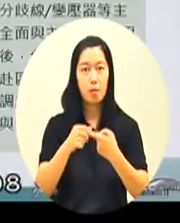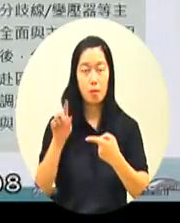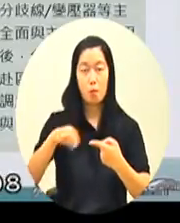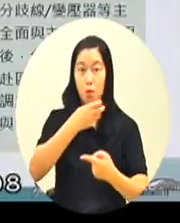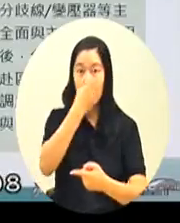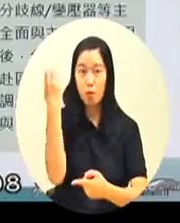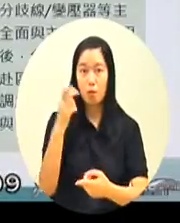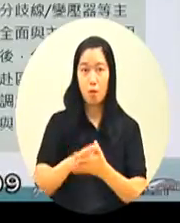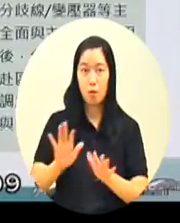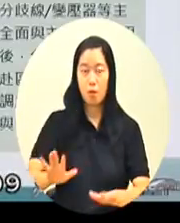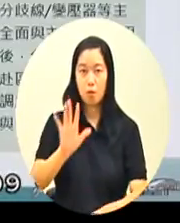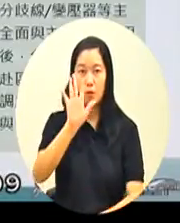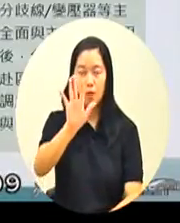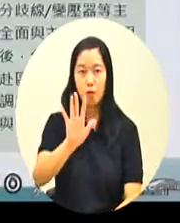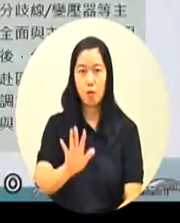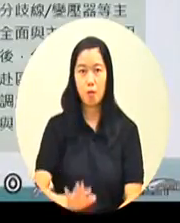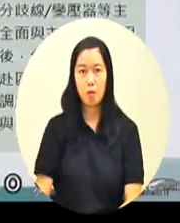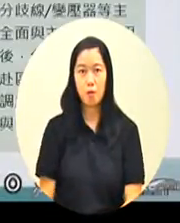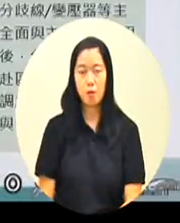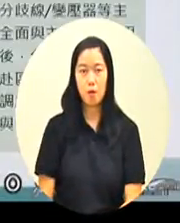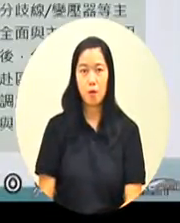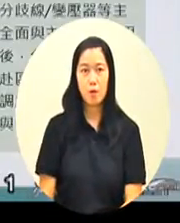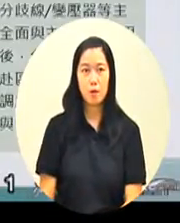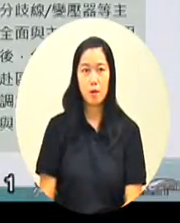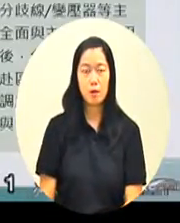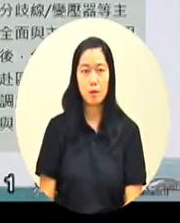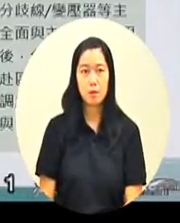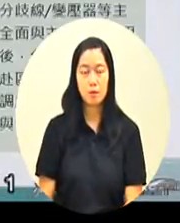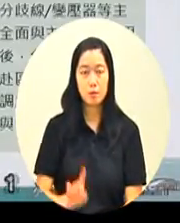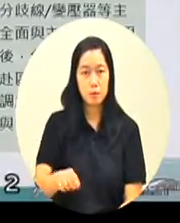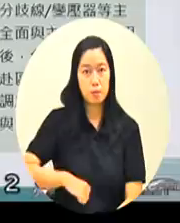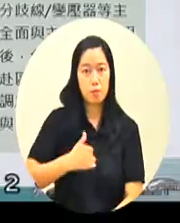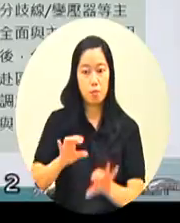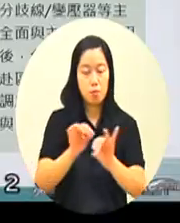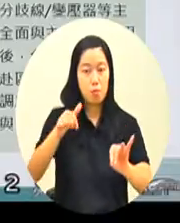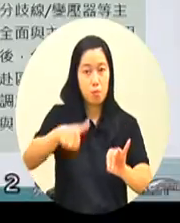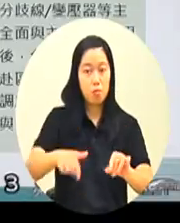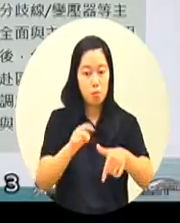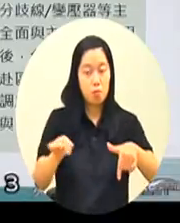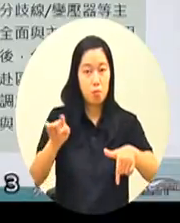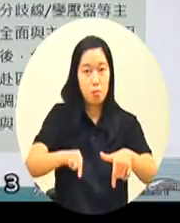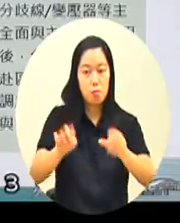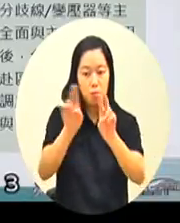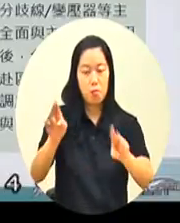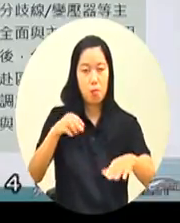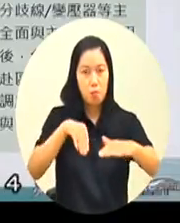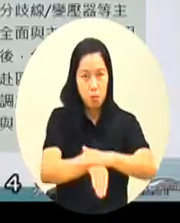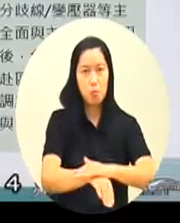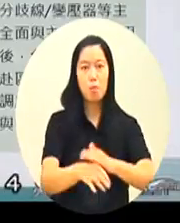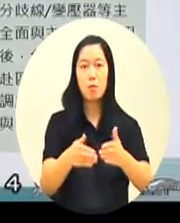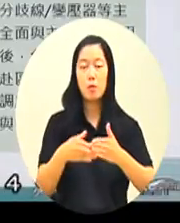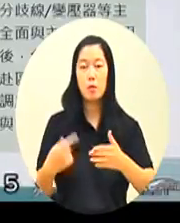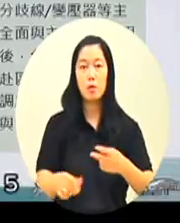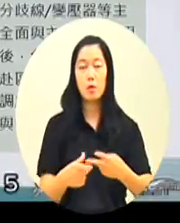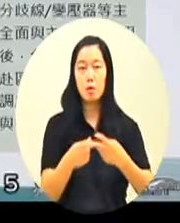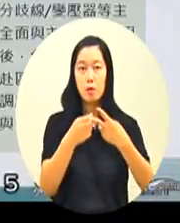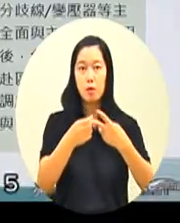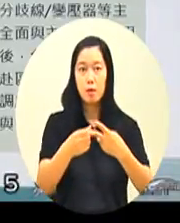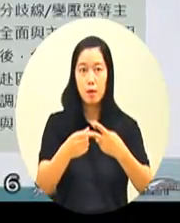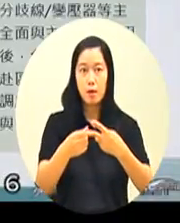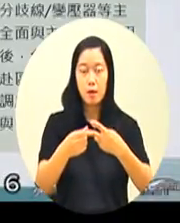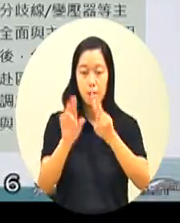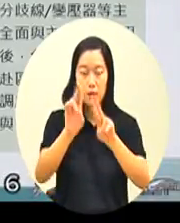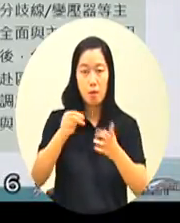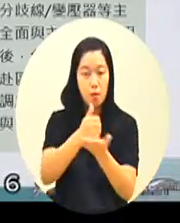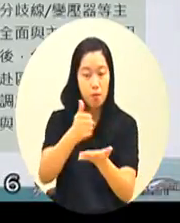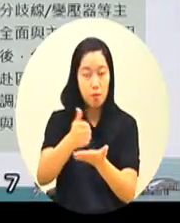说我们有些脆弱的配电线路，那需要地下化，那这是第一个重要的工作。第二个工作就是供电线路的